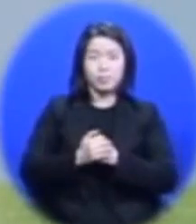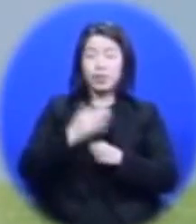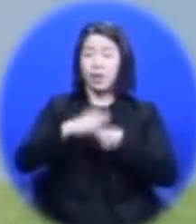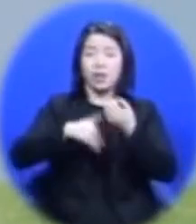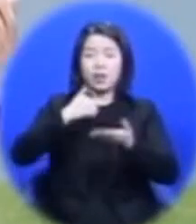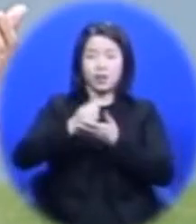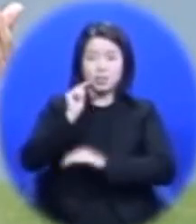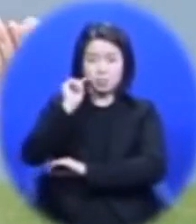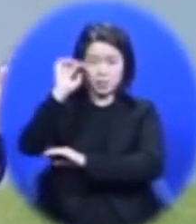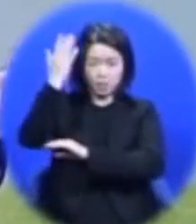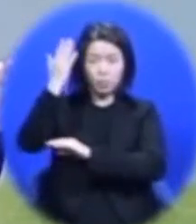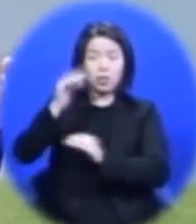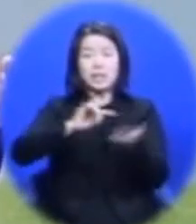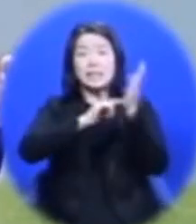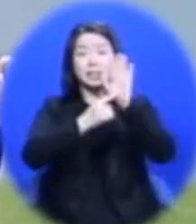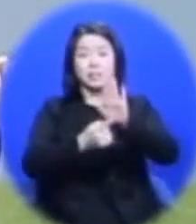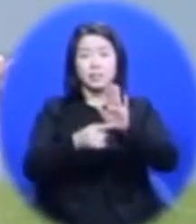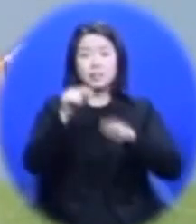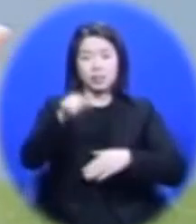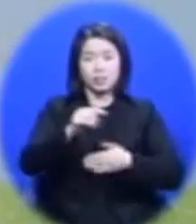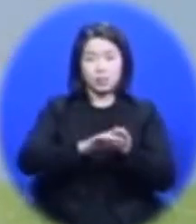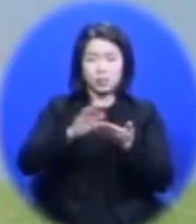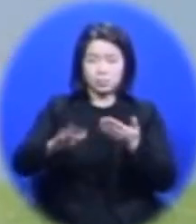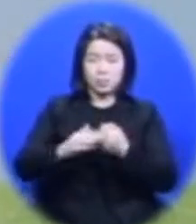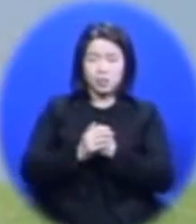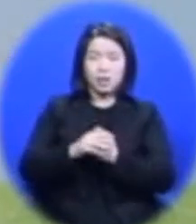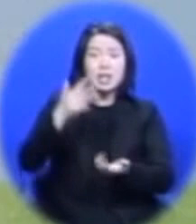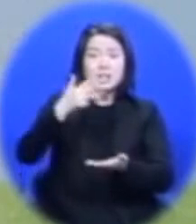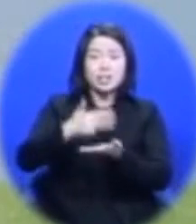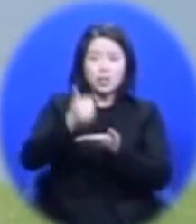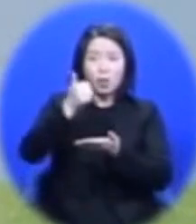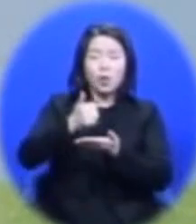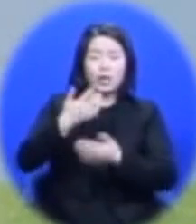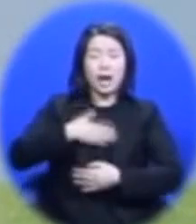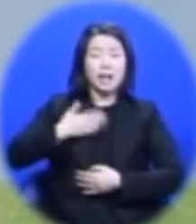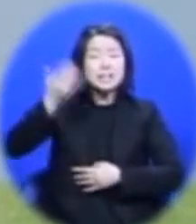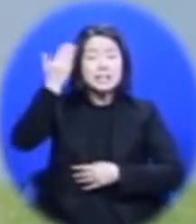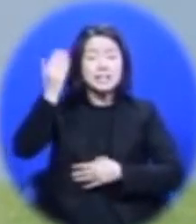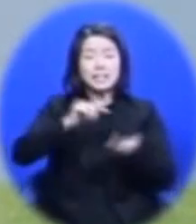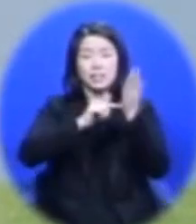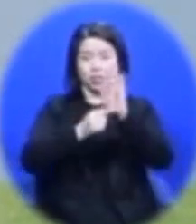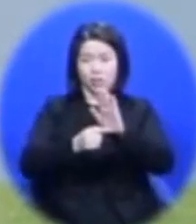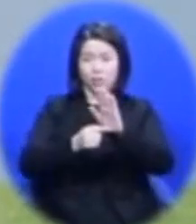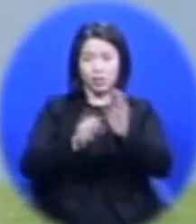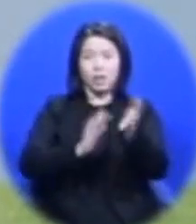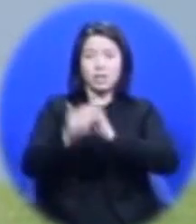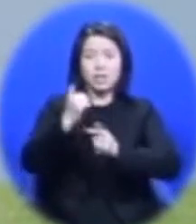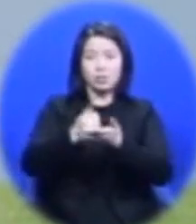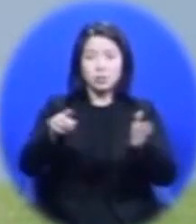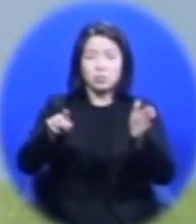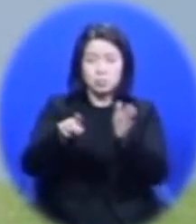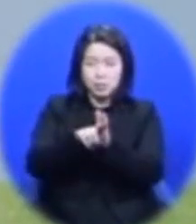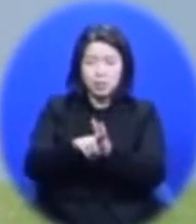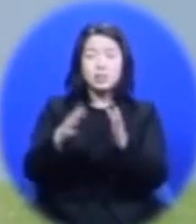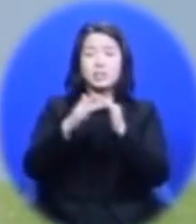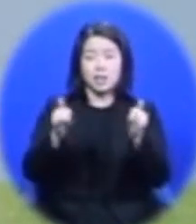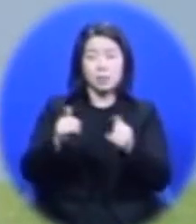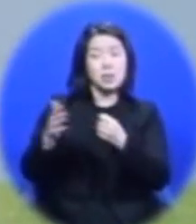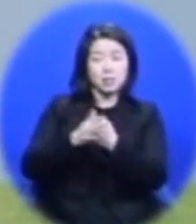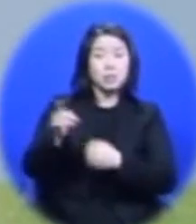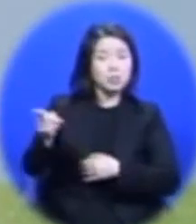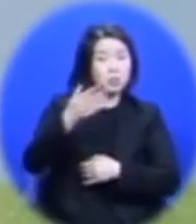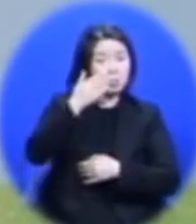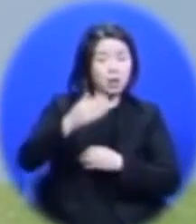하나님의 영광이 드러나는 거예요. 여호와를 아는 지식이 드러나는 거예요. 예수를 믿는 사람이기 때문에 저렇대.